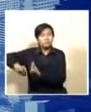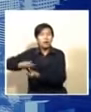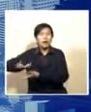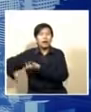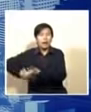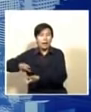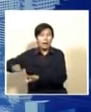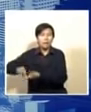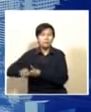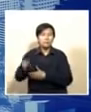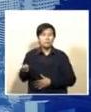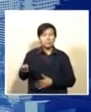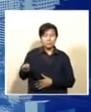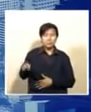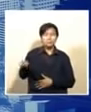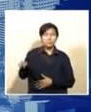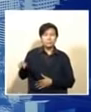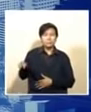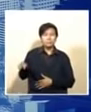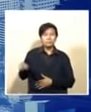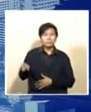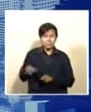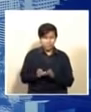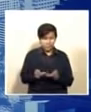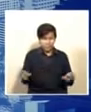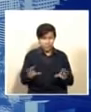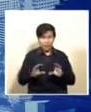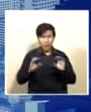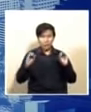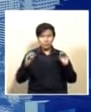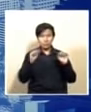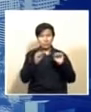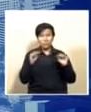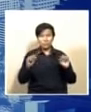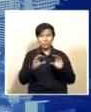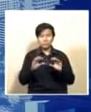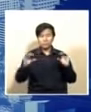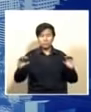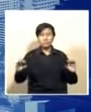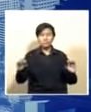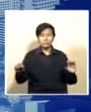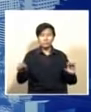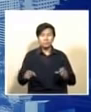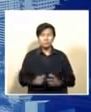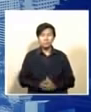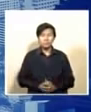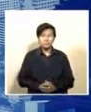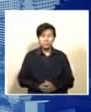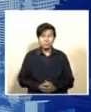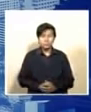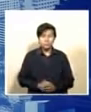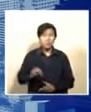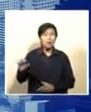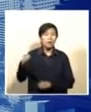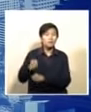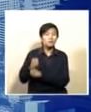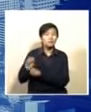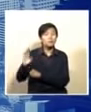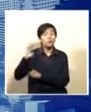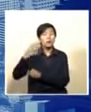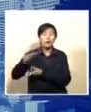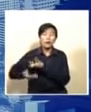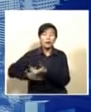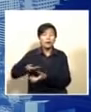ที่โรงงานเคยส่งให้สถานพยาบาลให้บุคลากรทางการแพทย์ก็มีการส่งน้อยลงและ